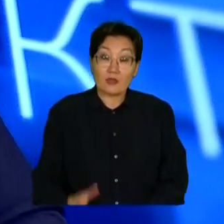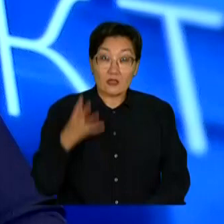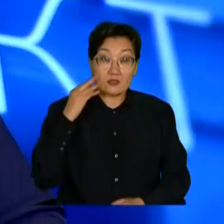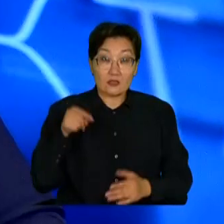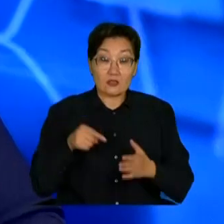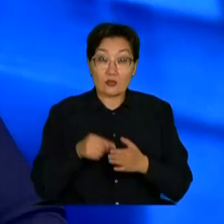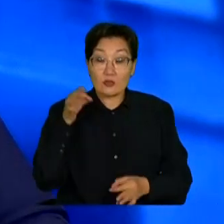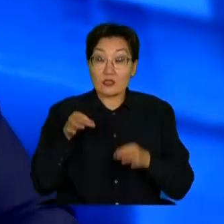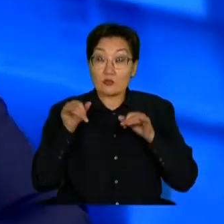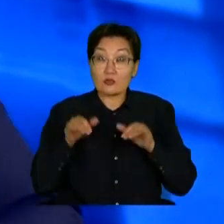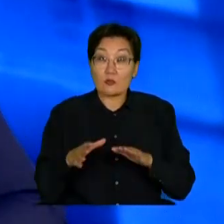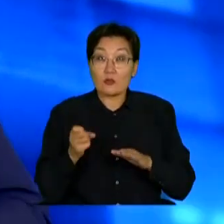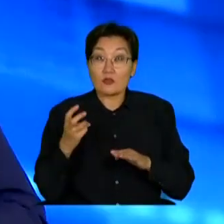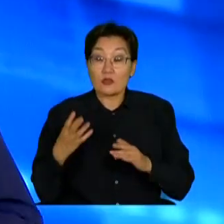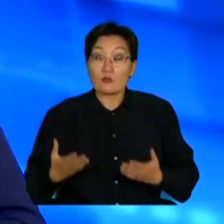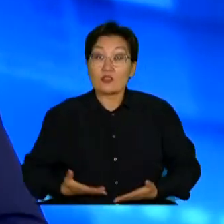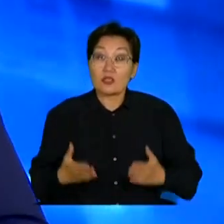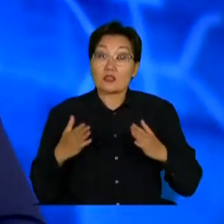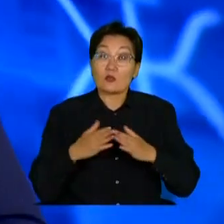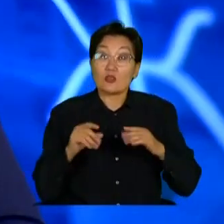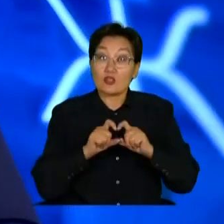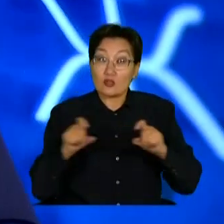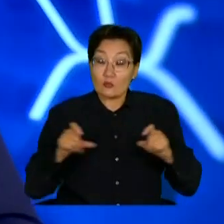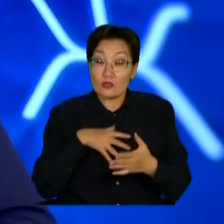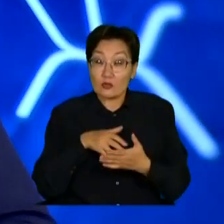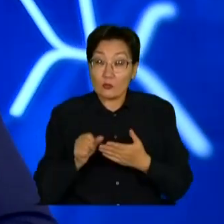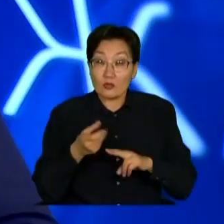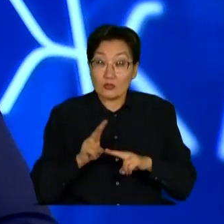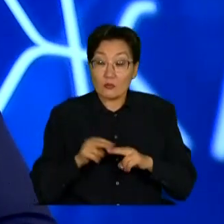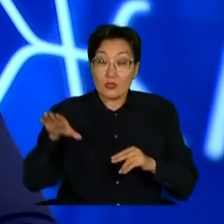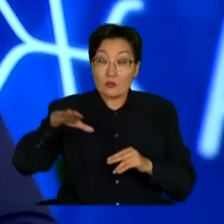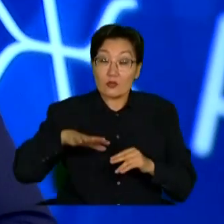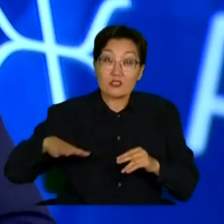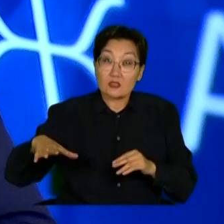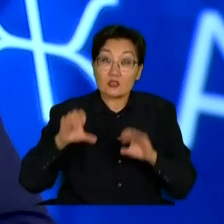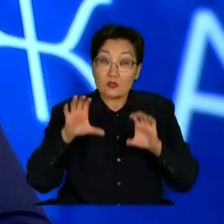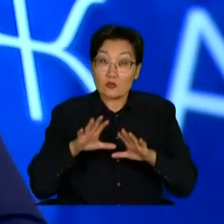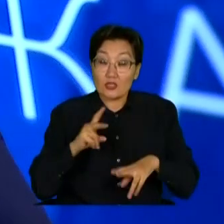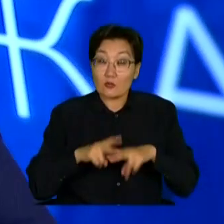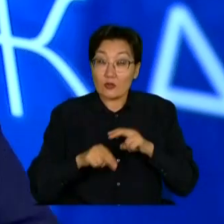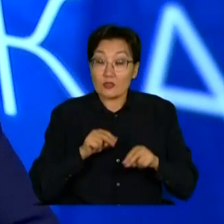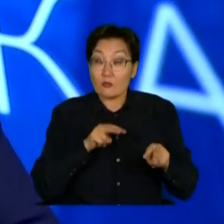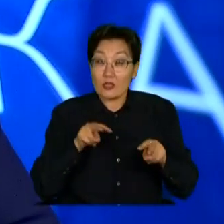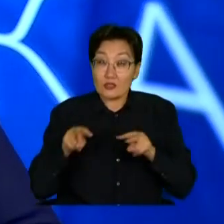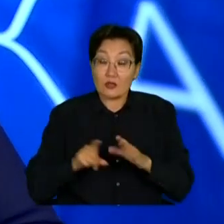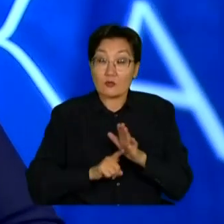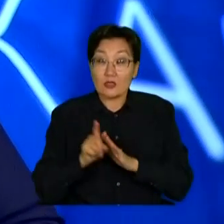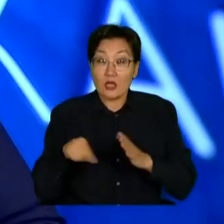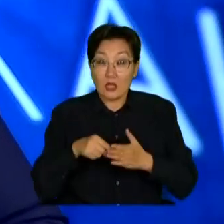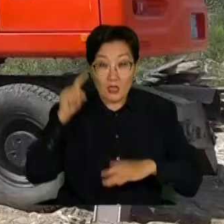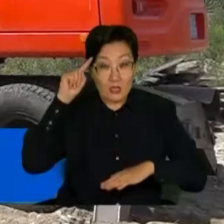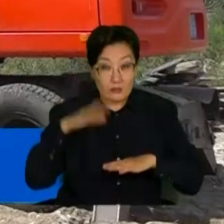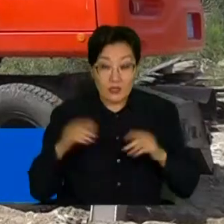Алматыда соттың шешімімен бірнеше тұрғын үй мен нысандар сүріледі. Бұл туралы таулы аймақтағы заңсыз құрылысты бақылауға алған қала әкімдігі